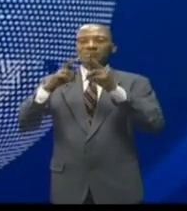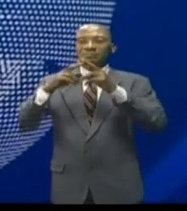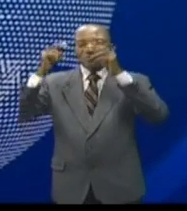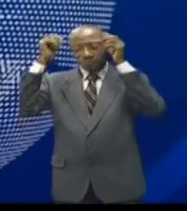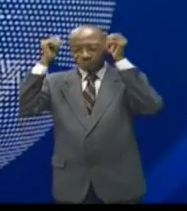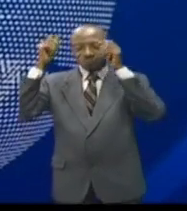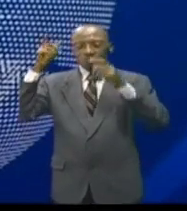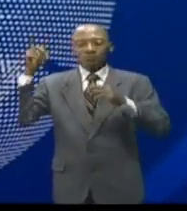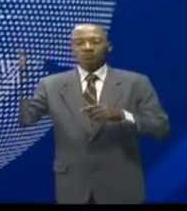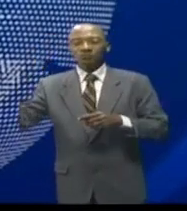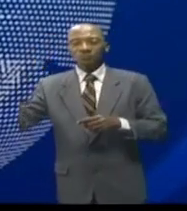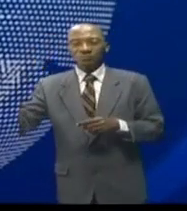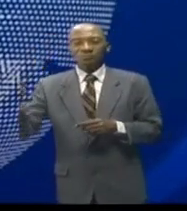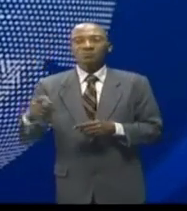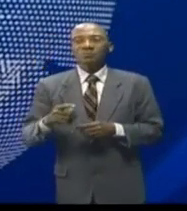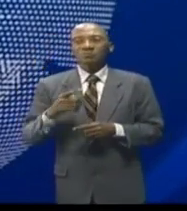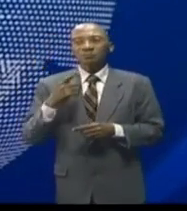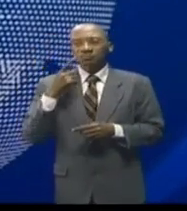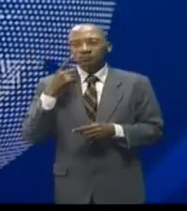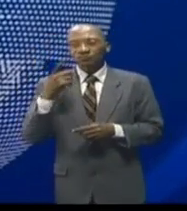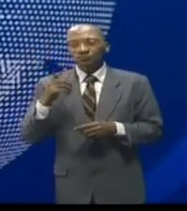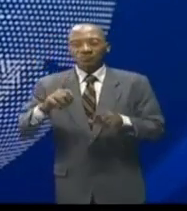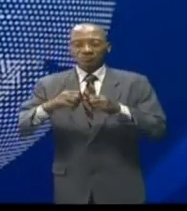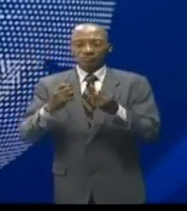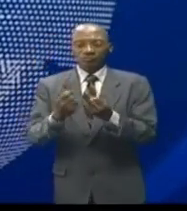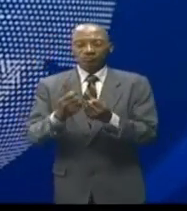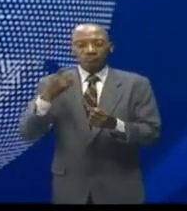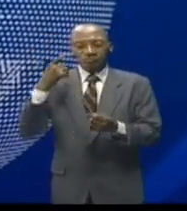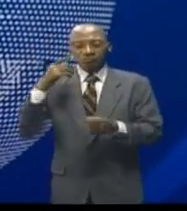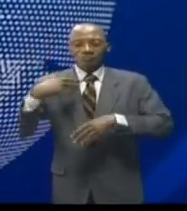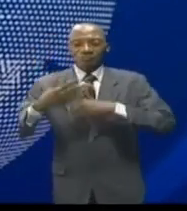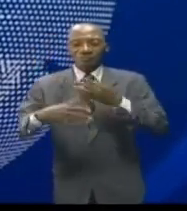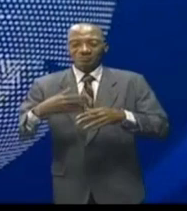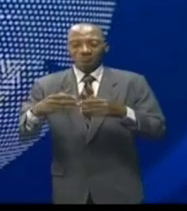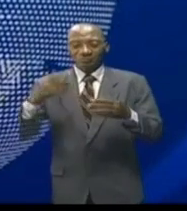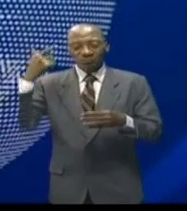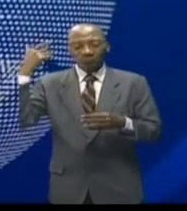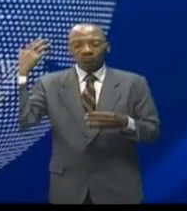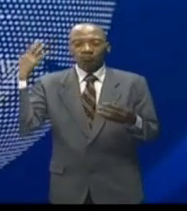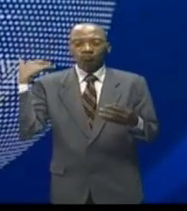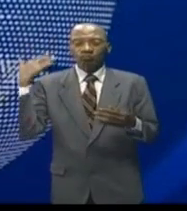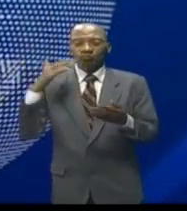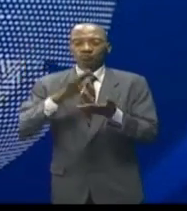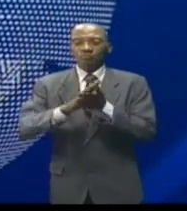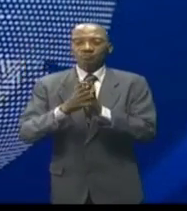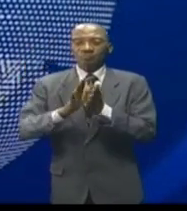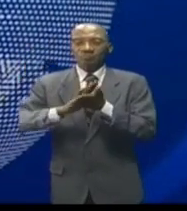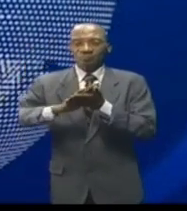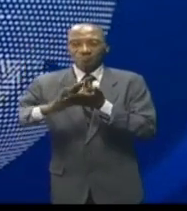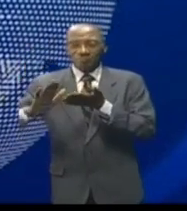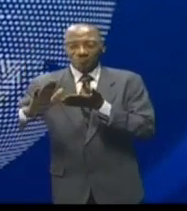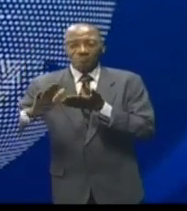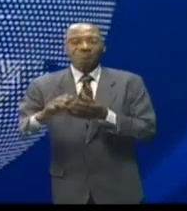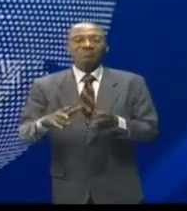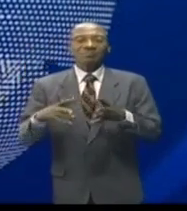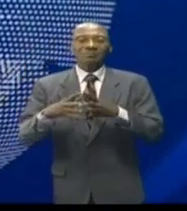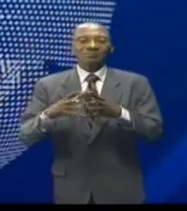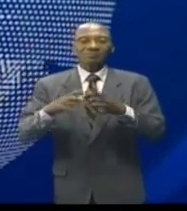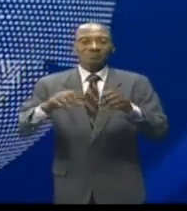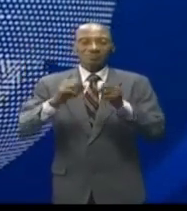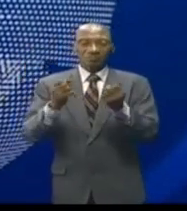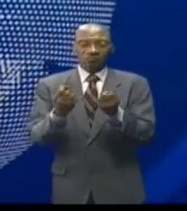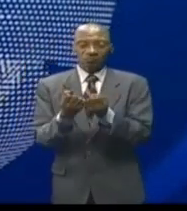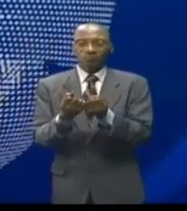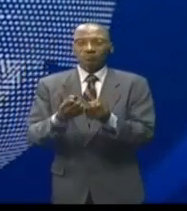de l'eau brute a été visité tout récemment par une délégation de la Régie des eaux conduite par